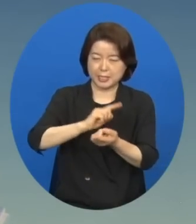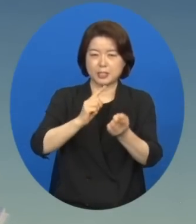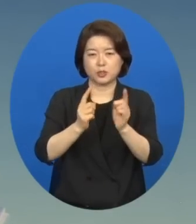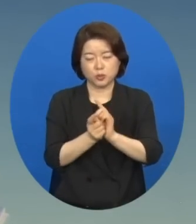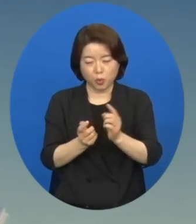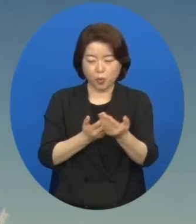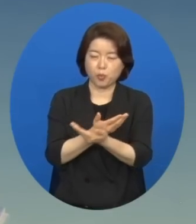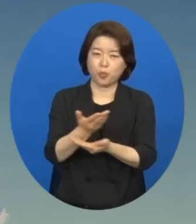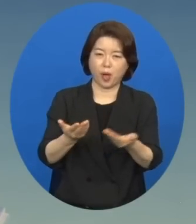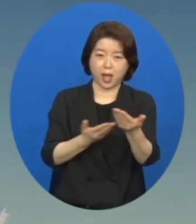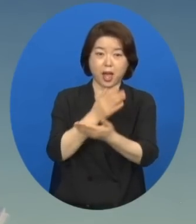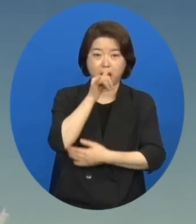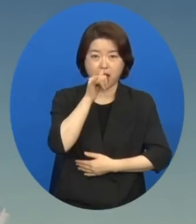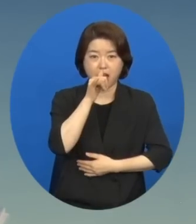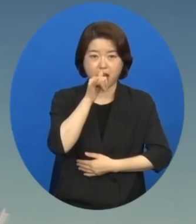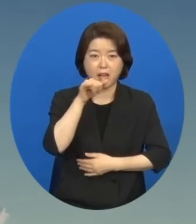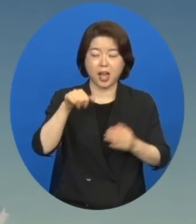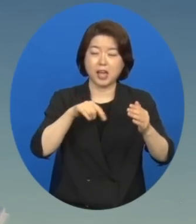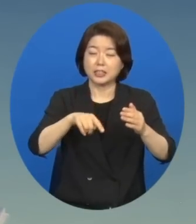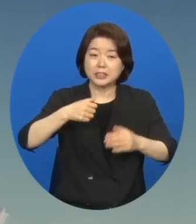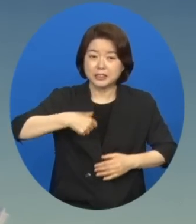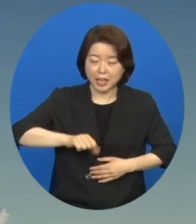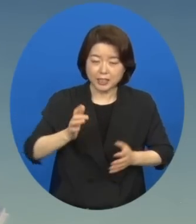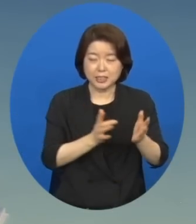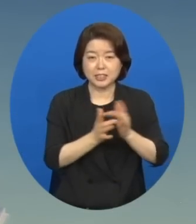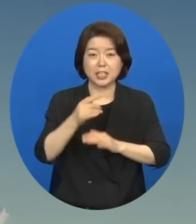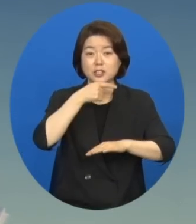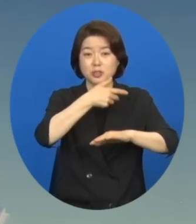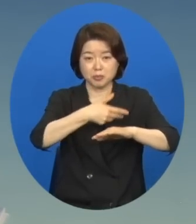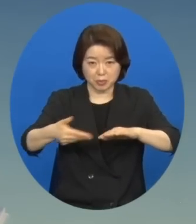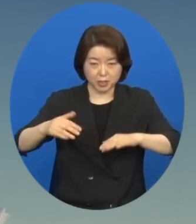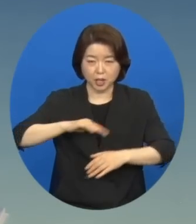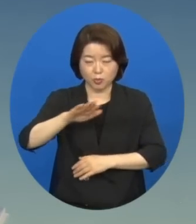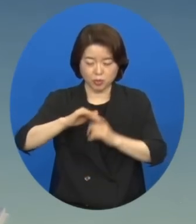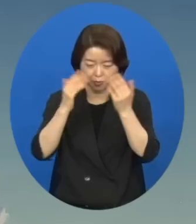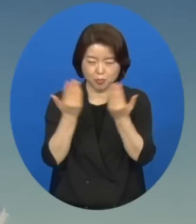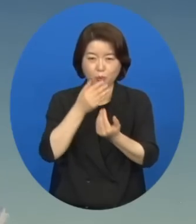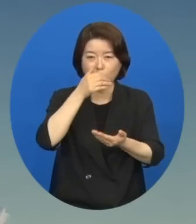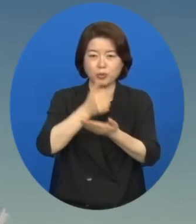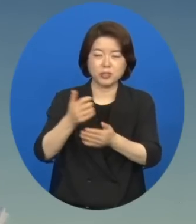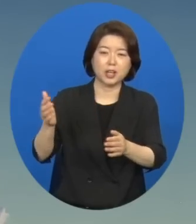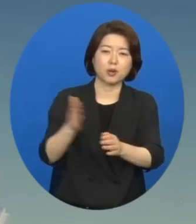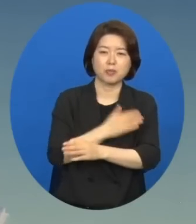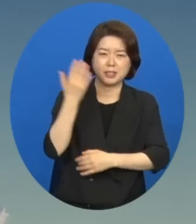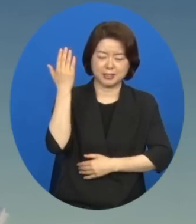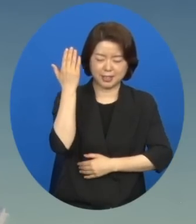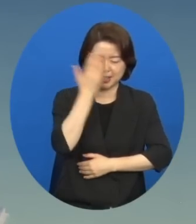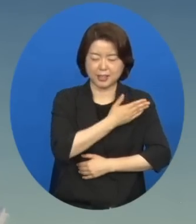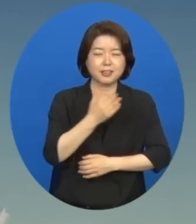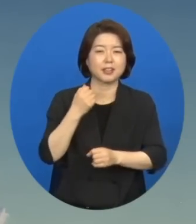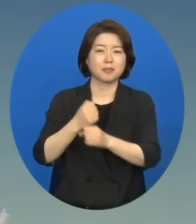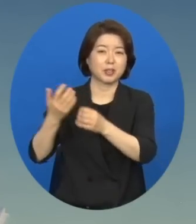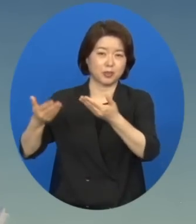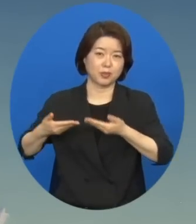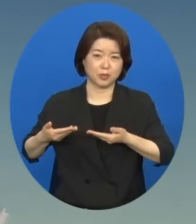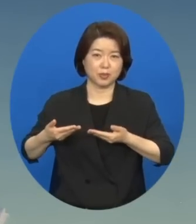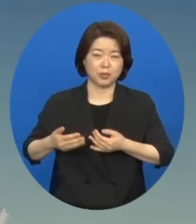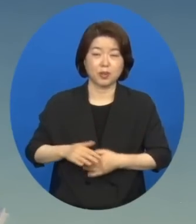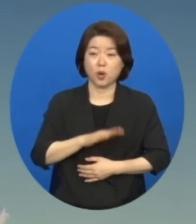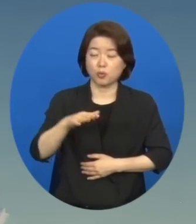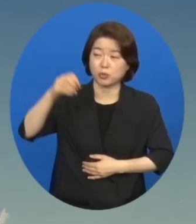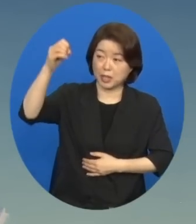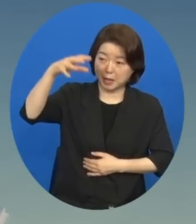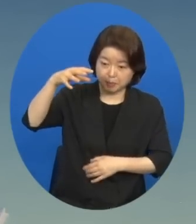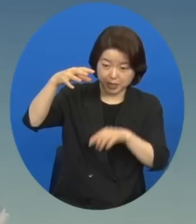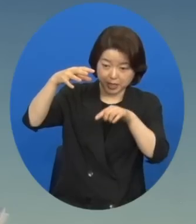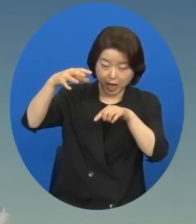서로 사귐이 있고 그 아들 예수의 피가 우리를 모든 죄에서 깨끗하게 하실 것이요. 우리가 빛 가운데